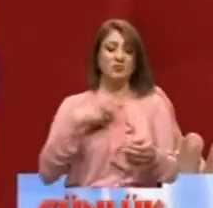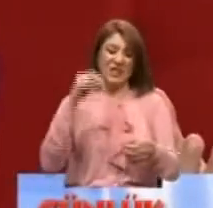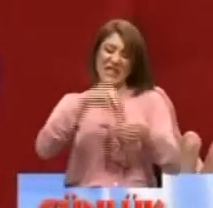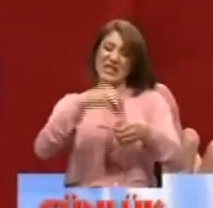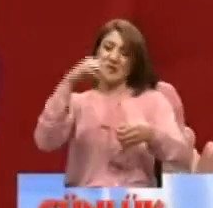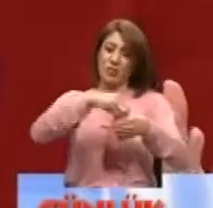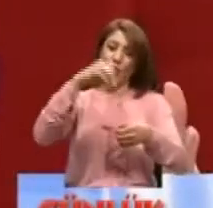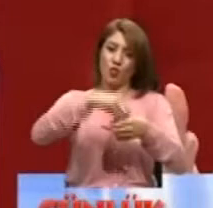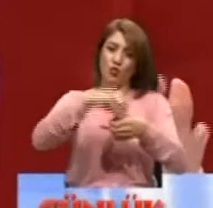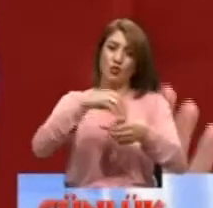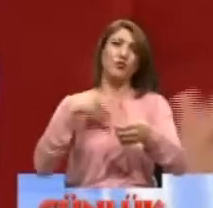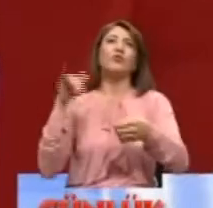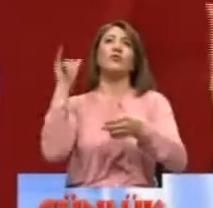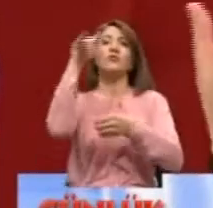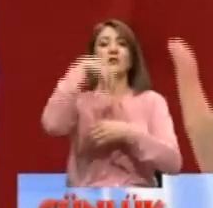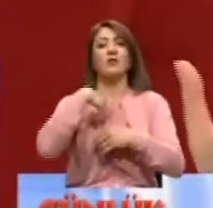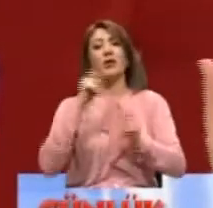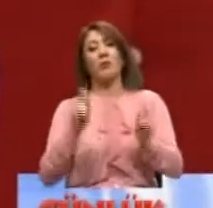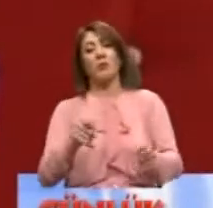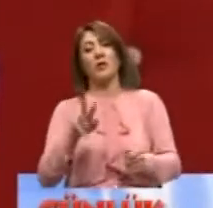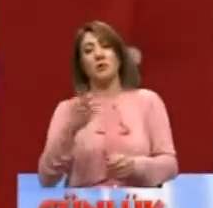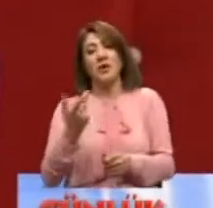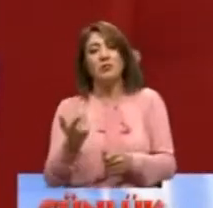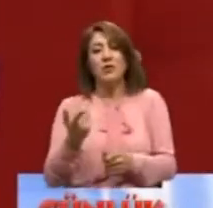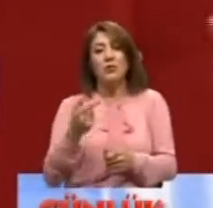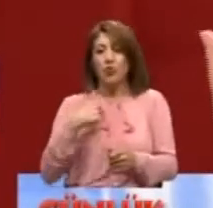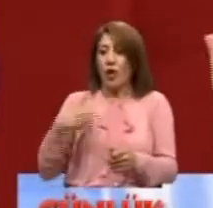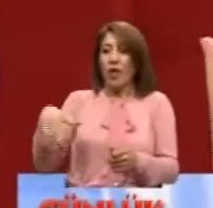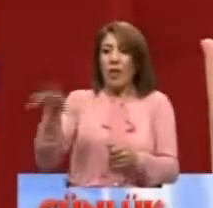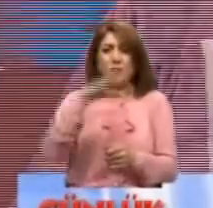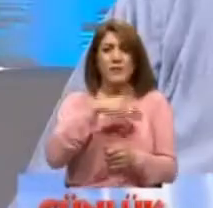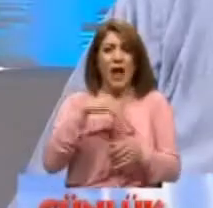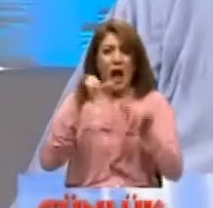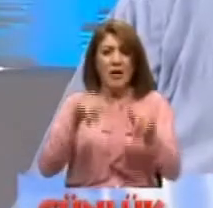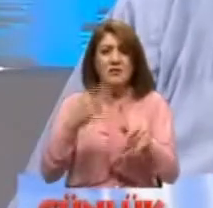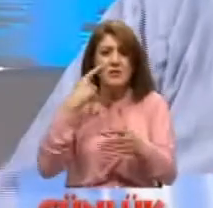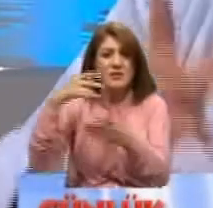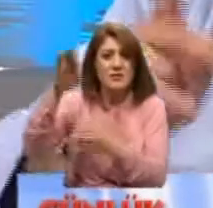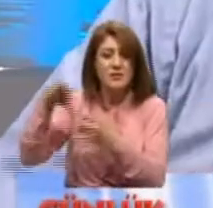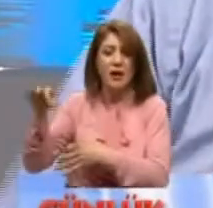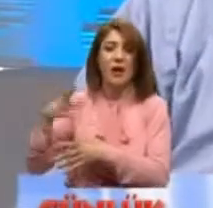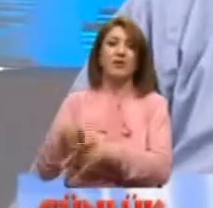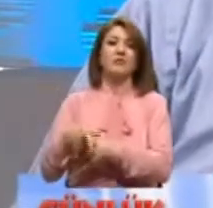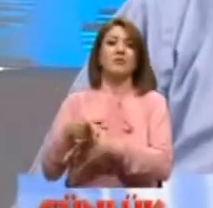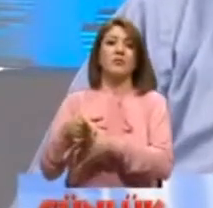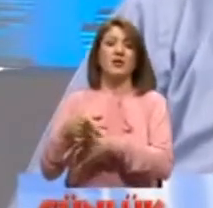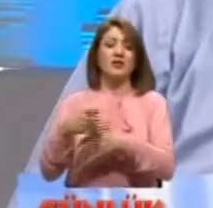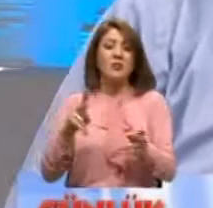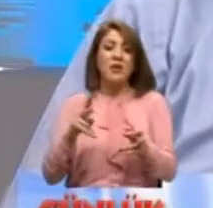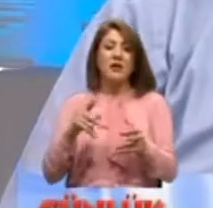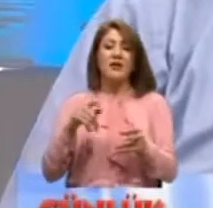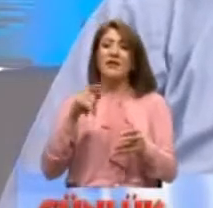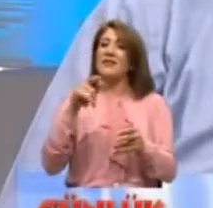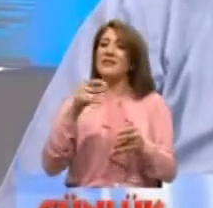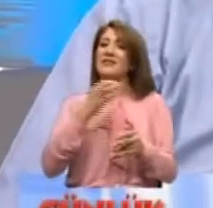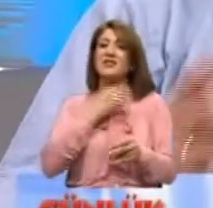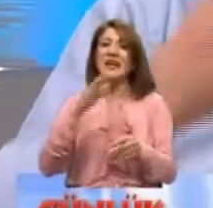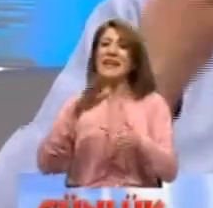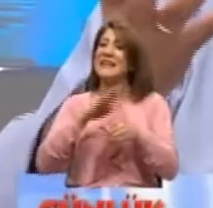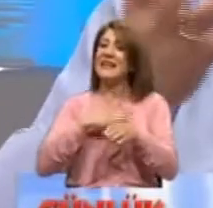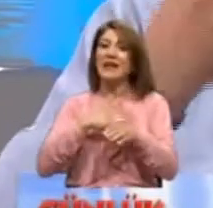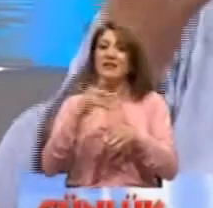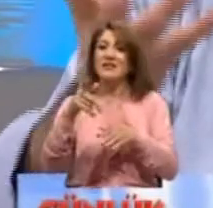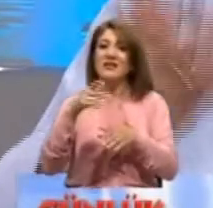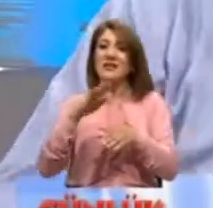doldurayım uçurayım falan. Bu hakikaten aynı cinsten miyiz diye bazen merak ediyorum bazı insanlarda. Kedinin yüz ifadesinin fotoğrafı tekrar bir